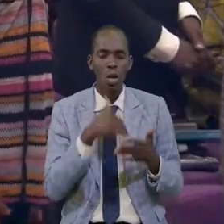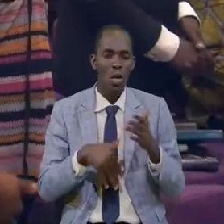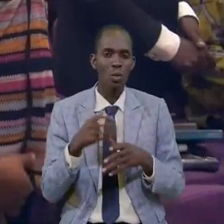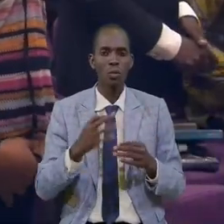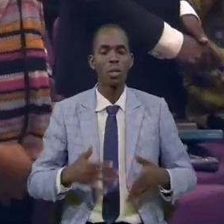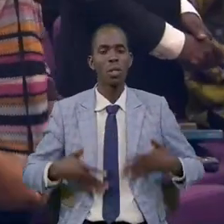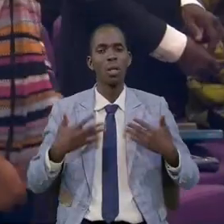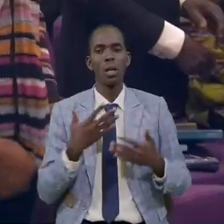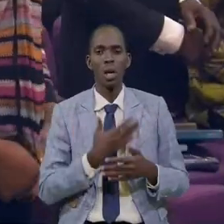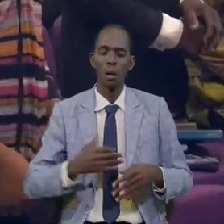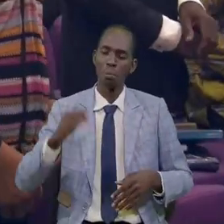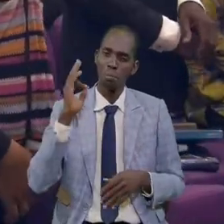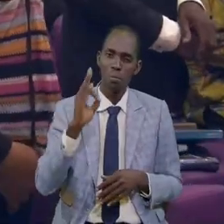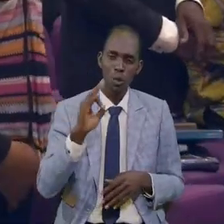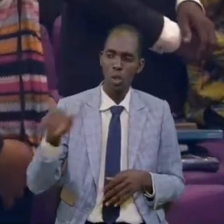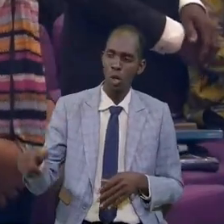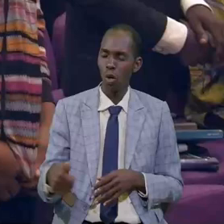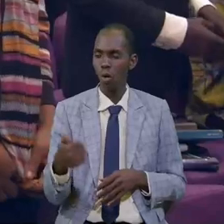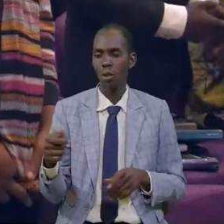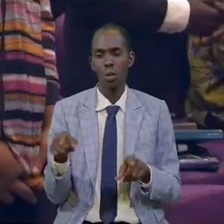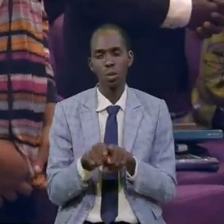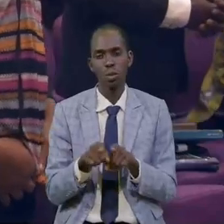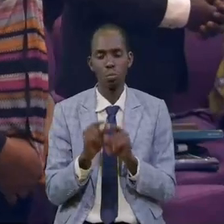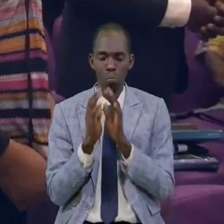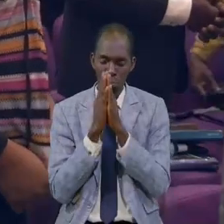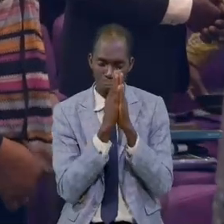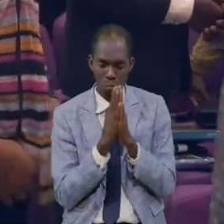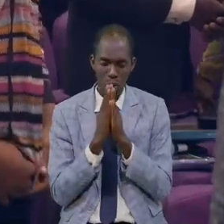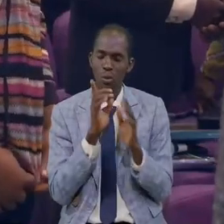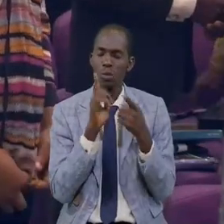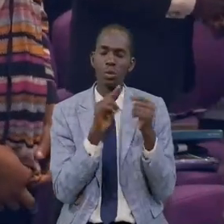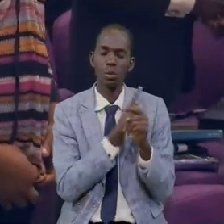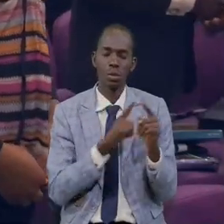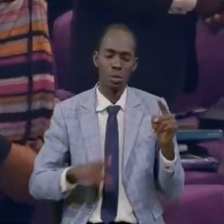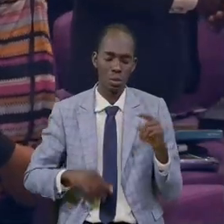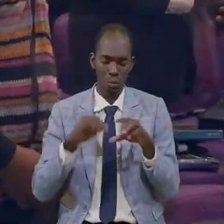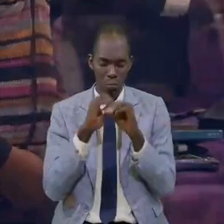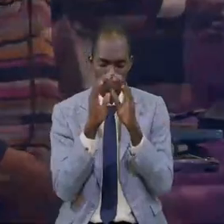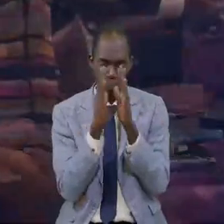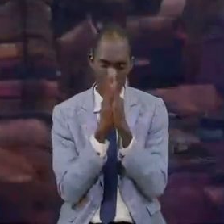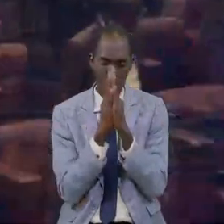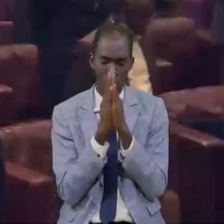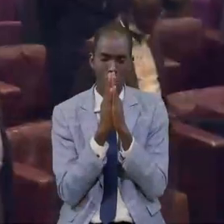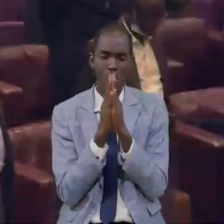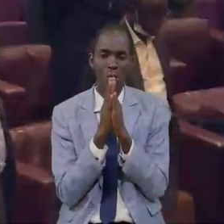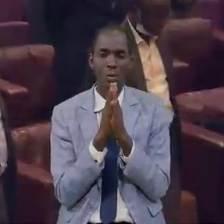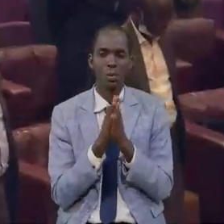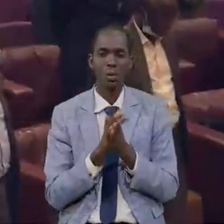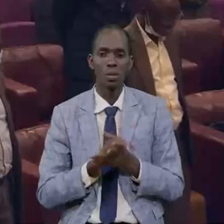votre vie et vivez pour évangéliser les autres. Ouvrez la bouche et parlez au Seigneur dans la prière.